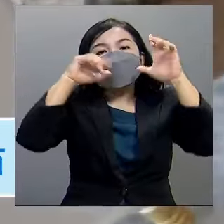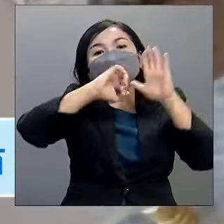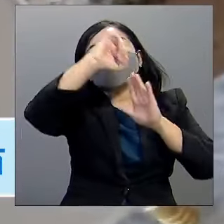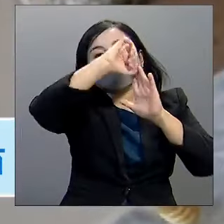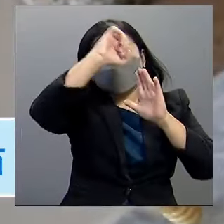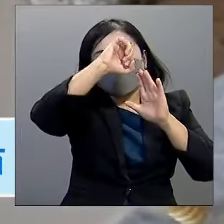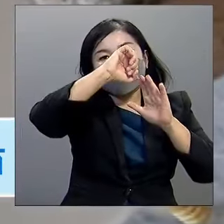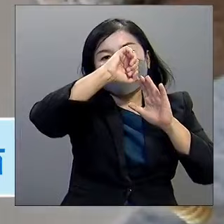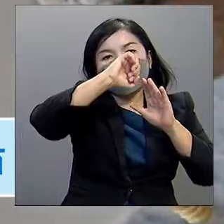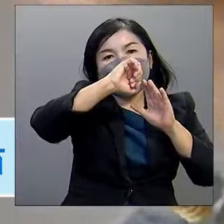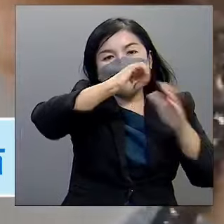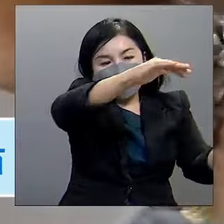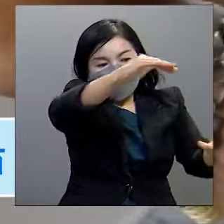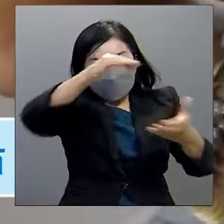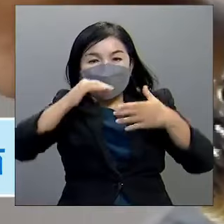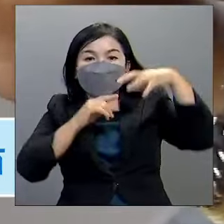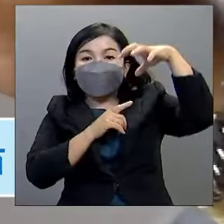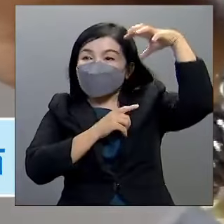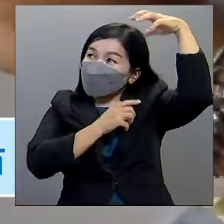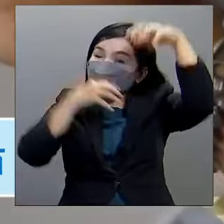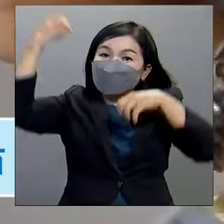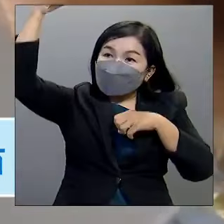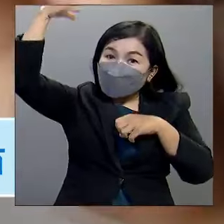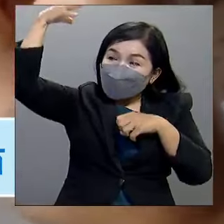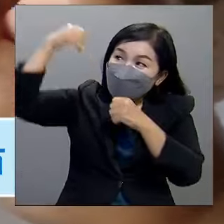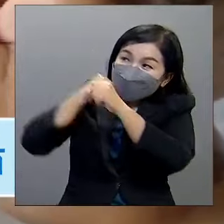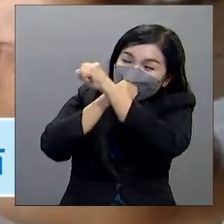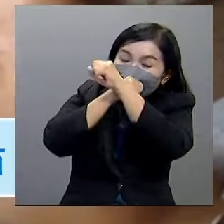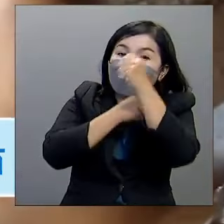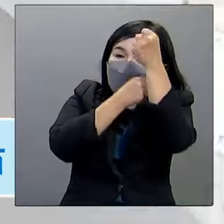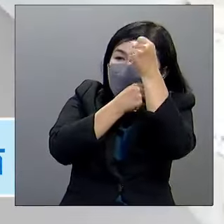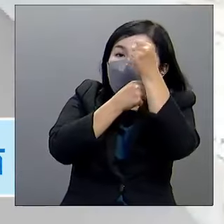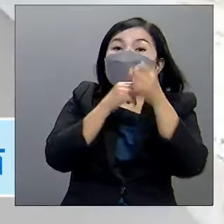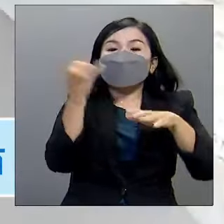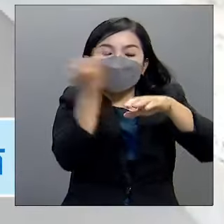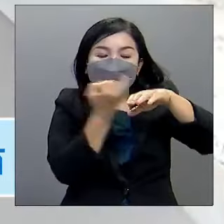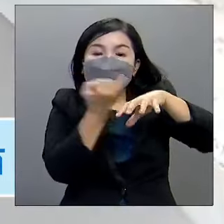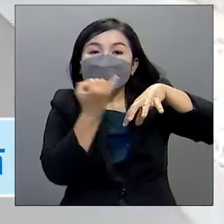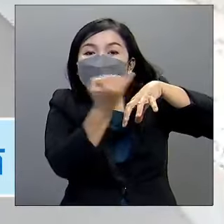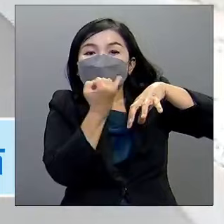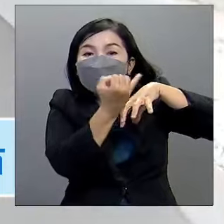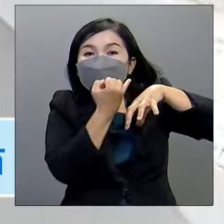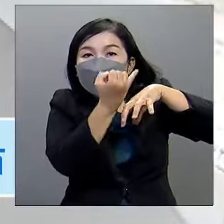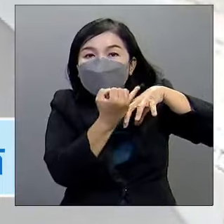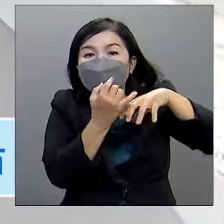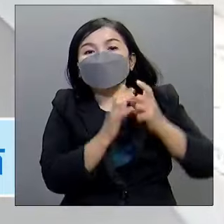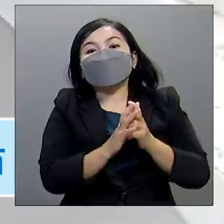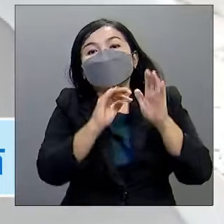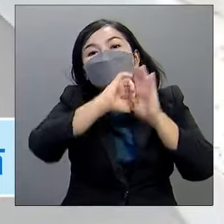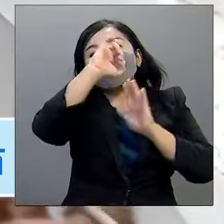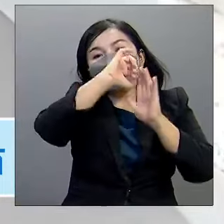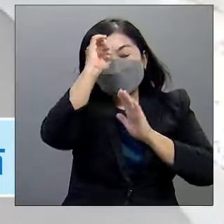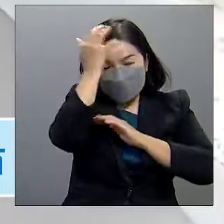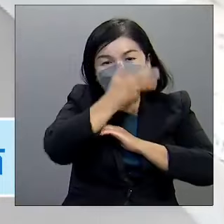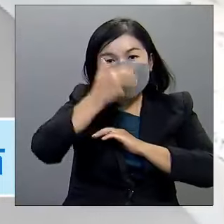ขียนลวดลายปลาสังคโลกบนร่มบ่อสร้างนั้นนะคะเนื่องจากคุณขวัญชัยเนี่ยเห็นว่าร่มบ่อสร้างของเชียงใหม่ก็มีความสวยงามแข็งแรงก็